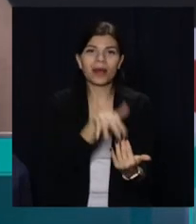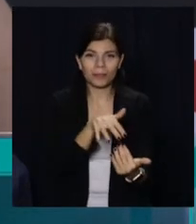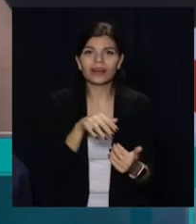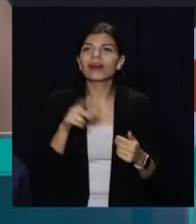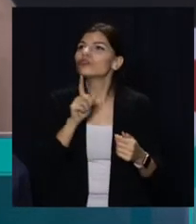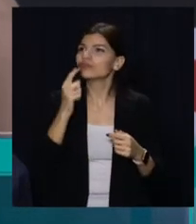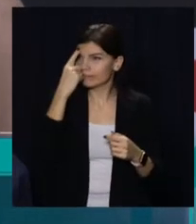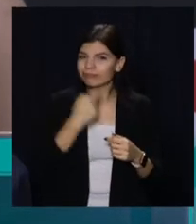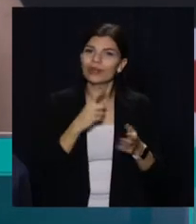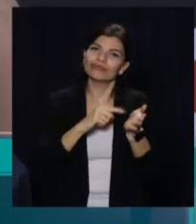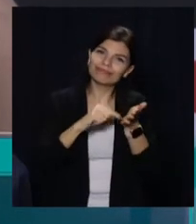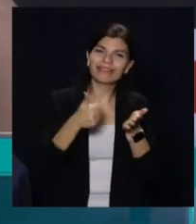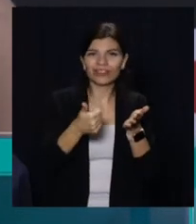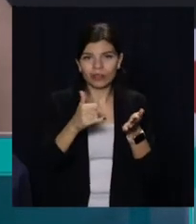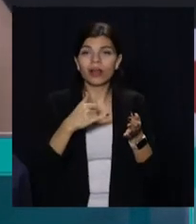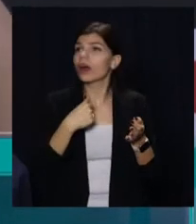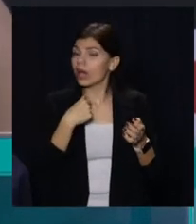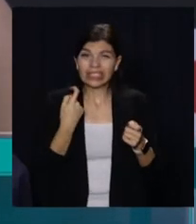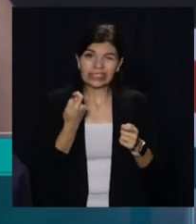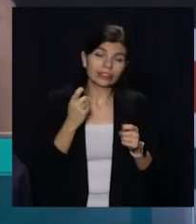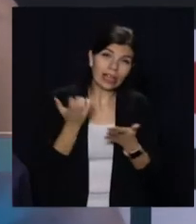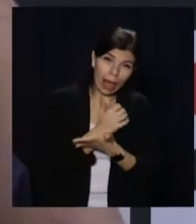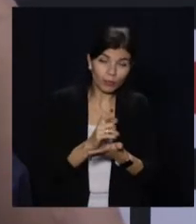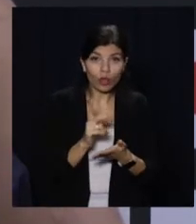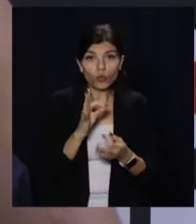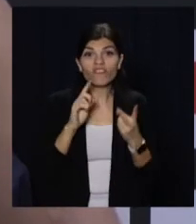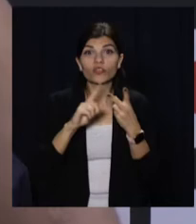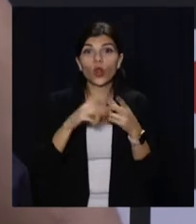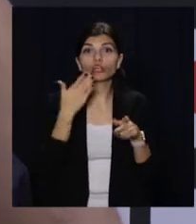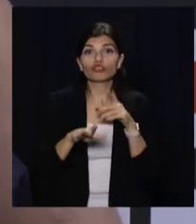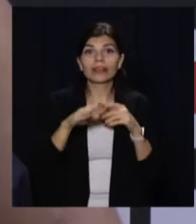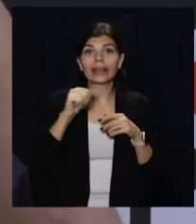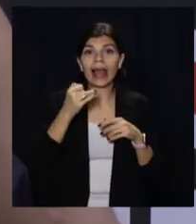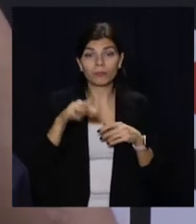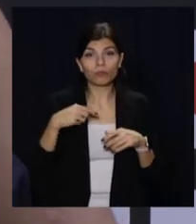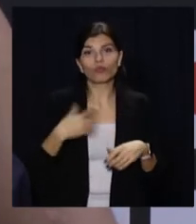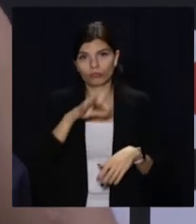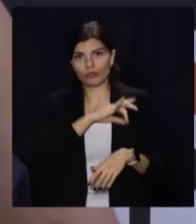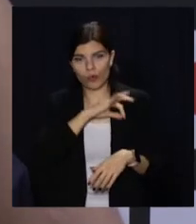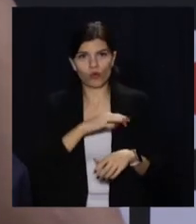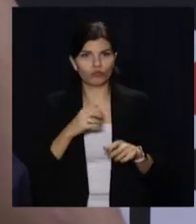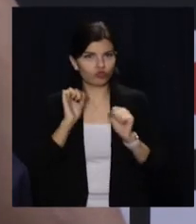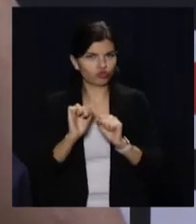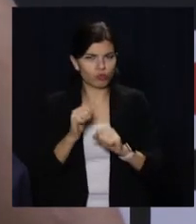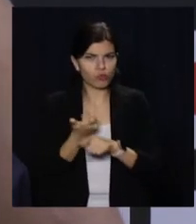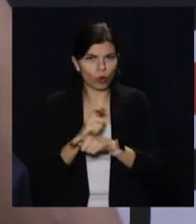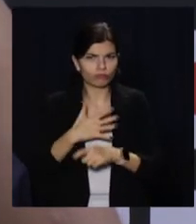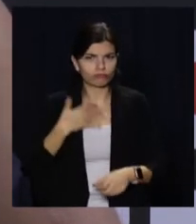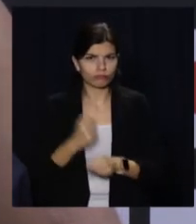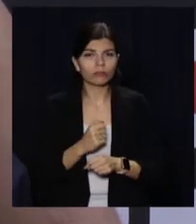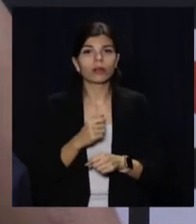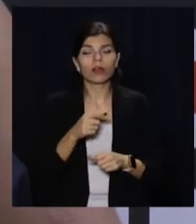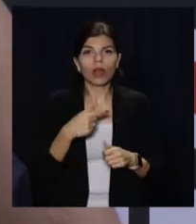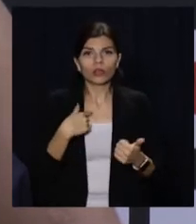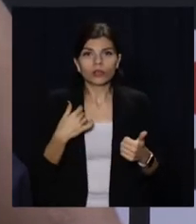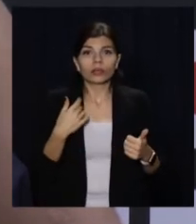половині не сработали, но во второй половине добавили, сыграли более жестче в защите. Выиграли сегодня